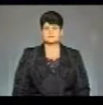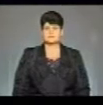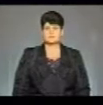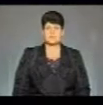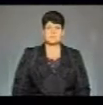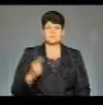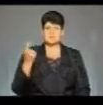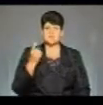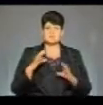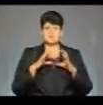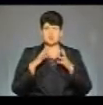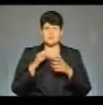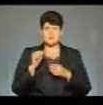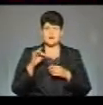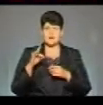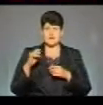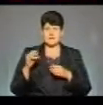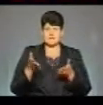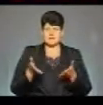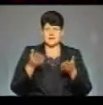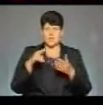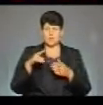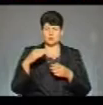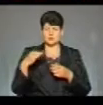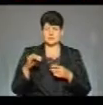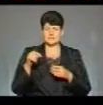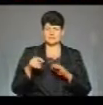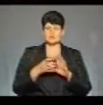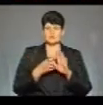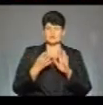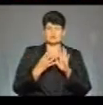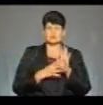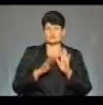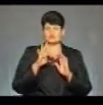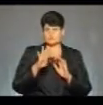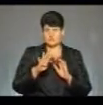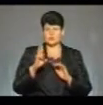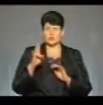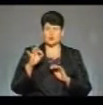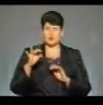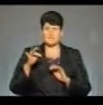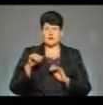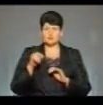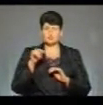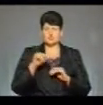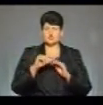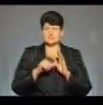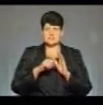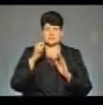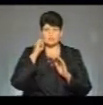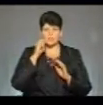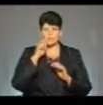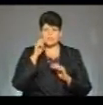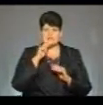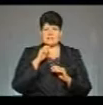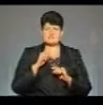Перше на міжнародній арені синьо-жовтий стяг підняли у лютому 1994-го в Норвегії. Тоді 16-річна українська